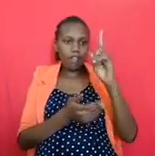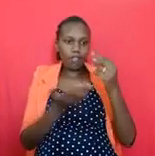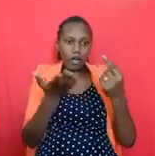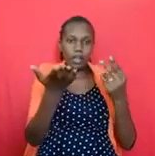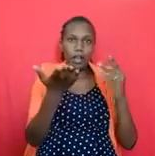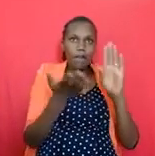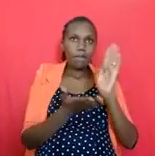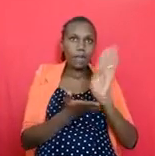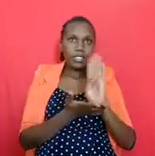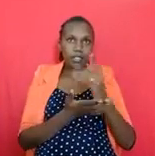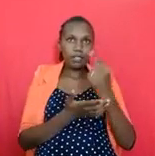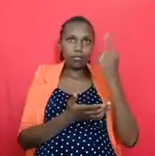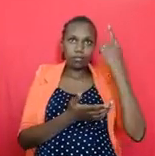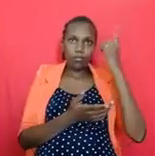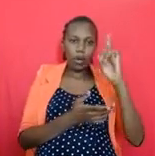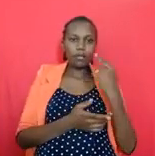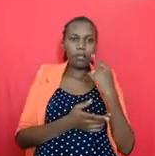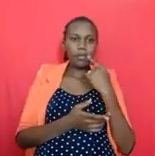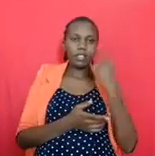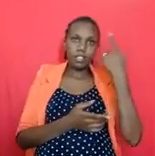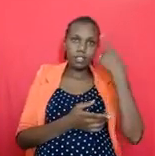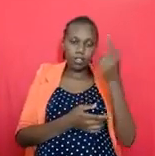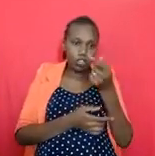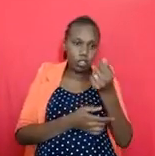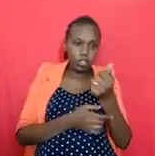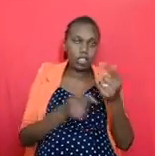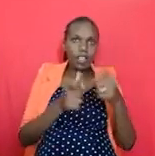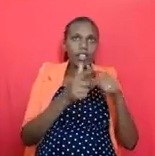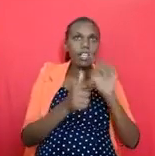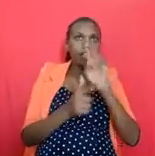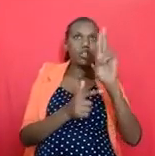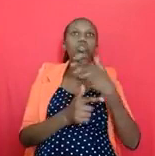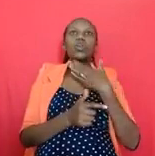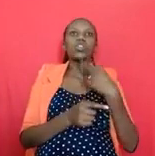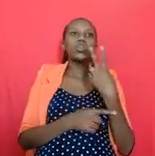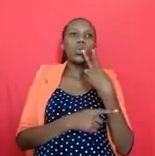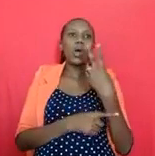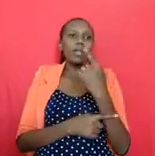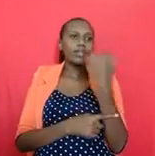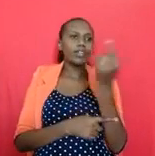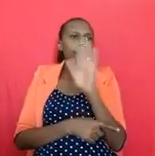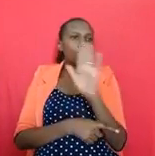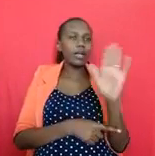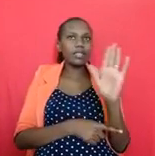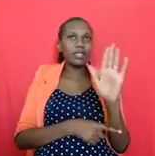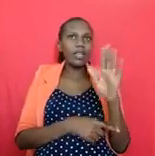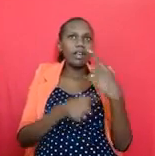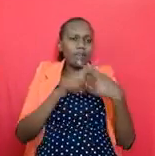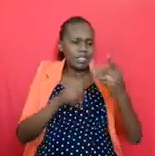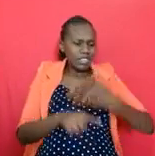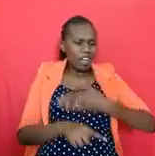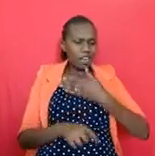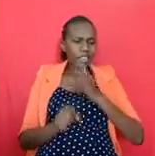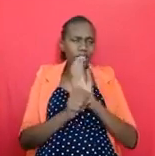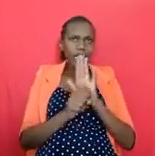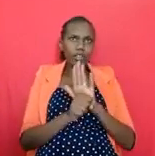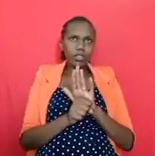ni undu wa toci yake nendaga kuhuthira ciringi magana meri no ni arakarire